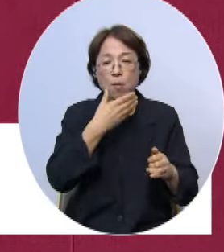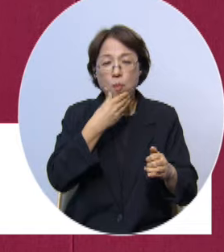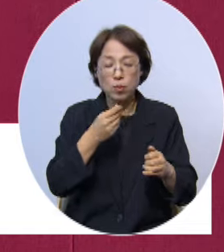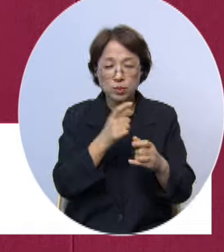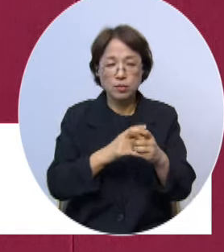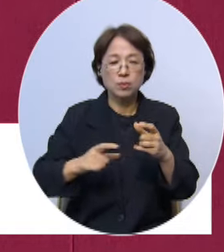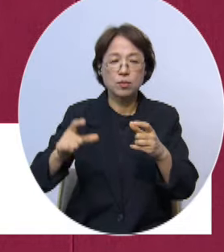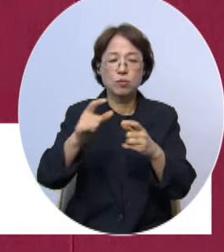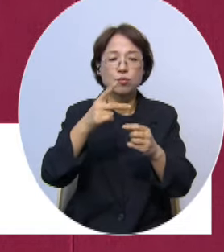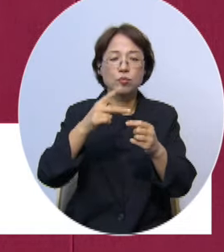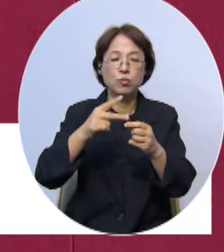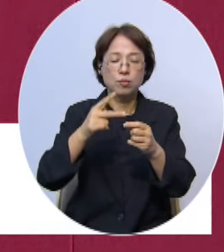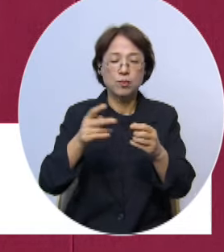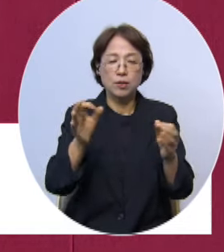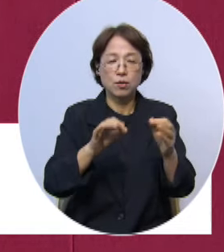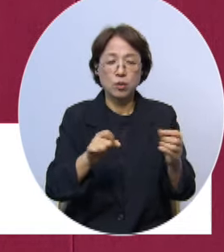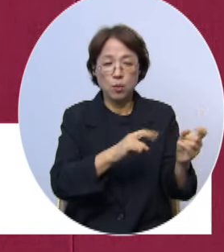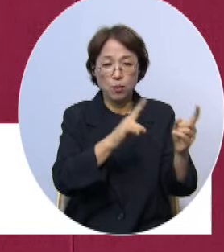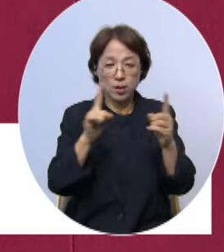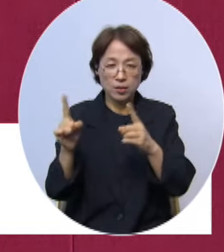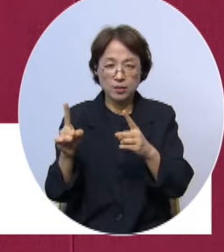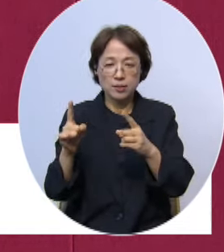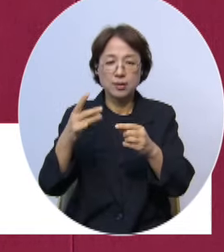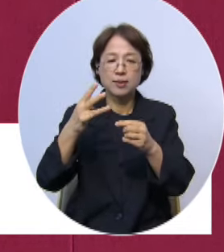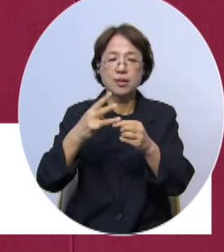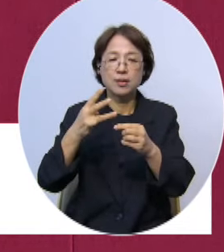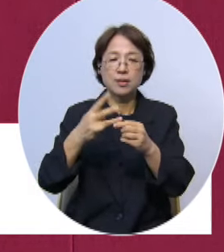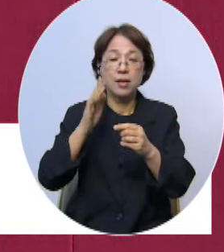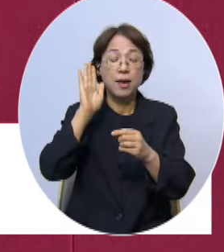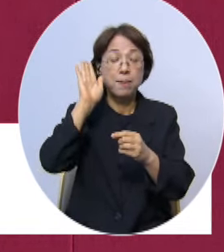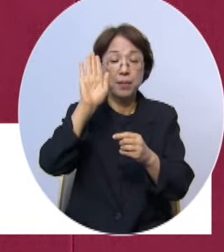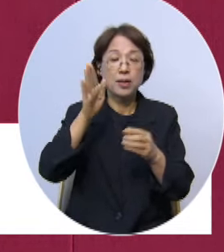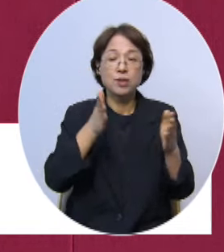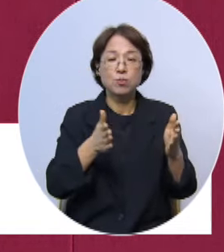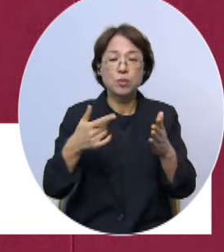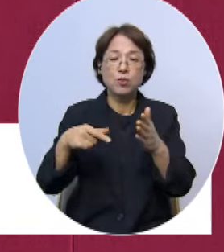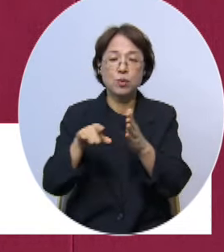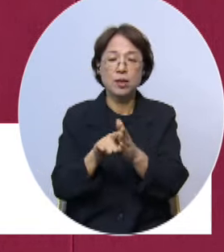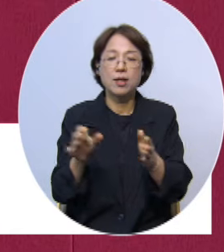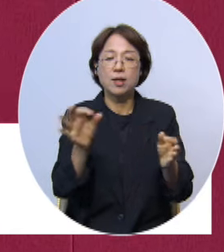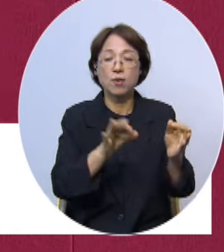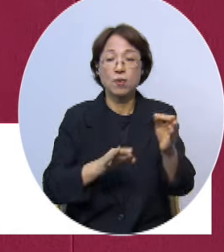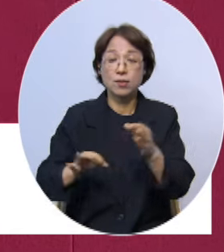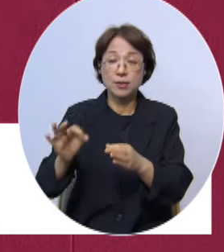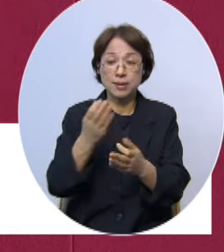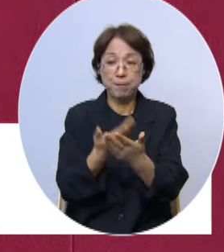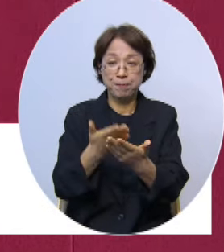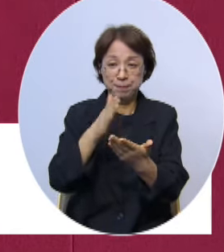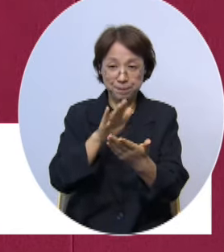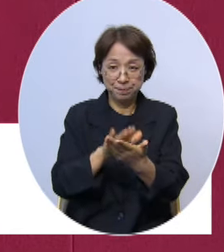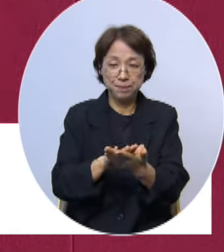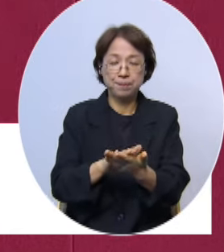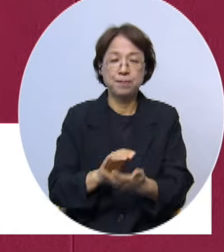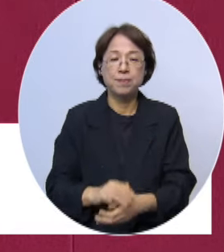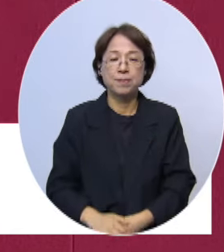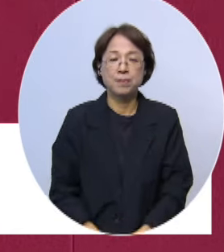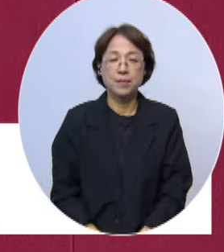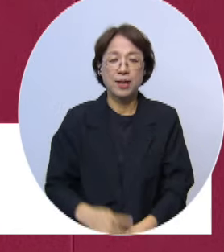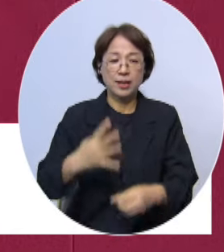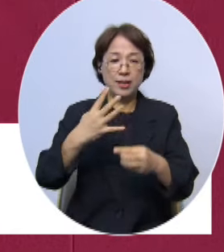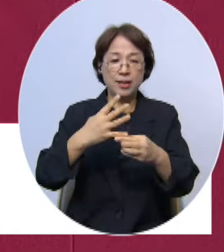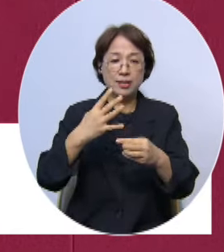둘째 경제활력 확산 셋째 미래 준비를 위한 경제체질 개선